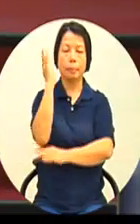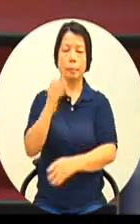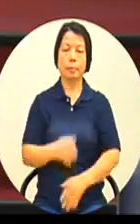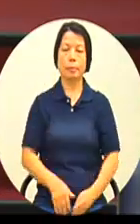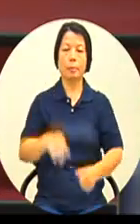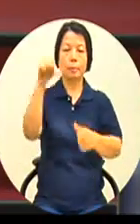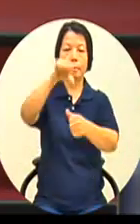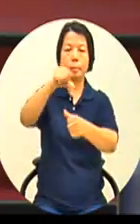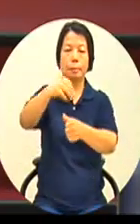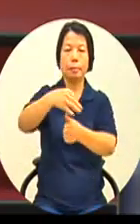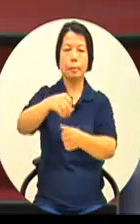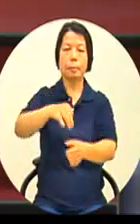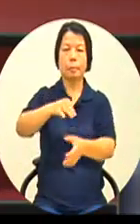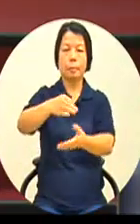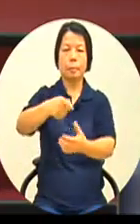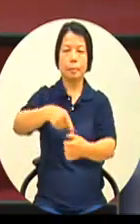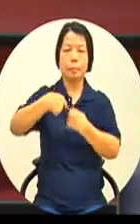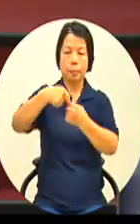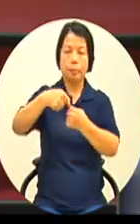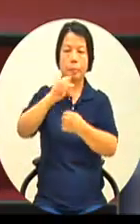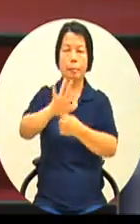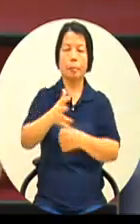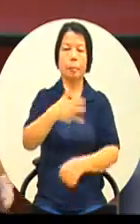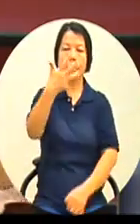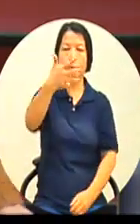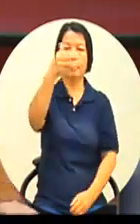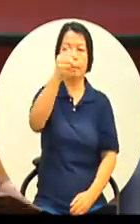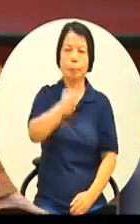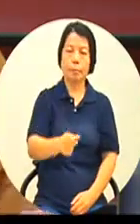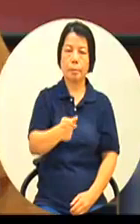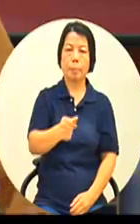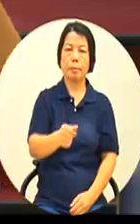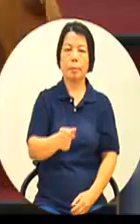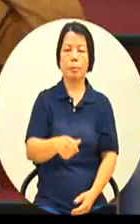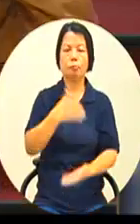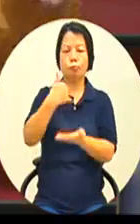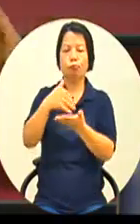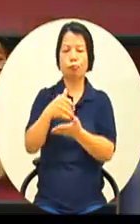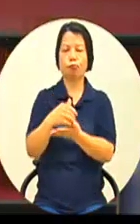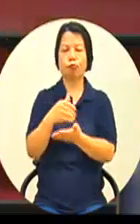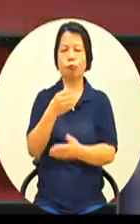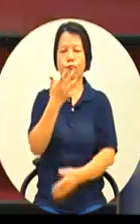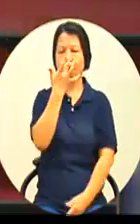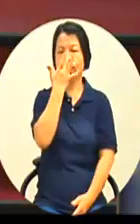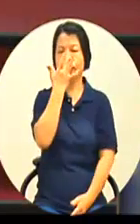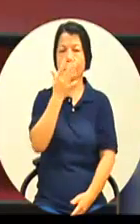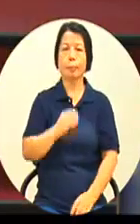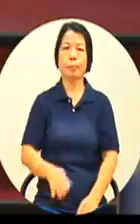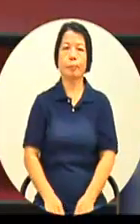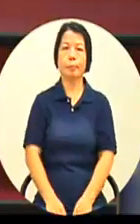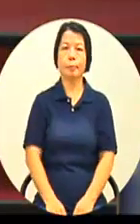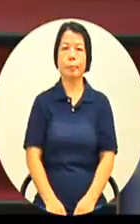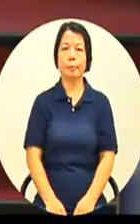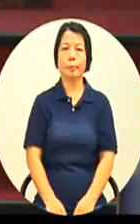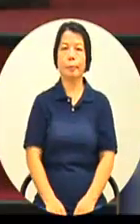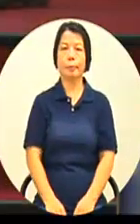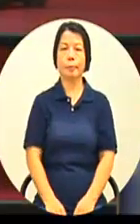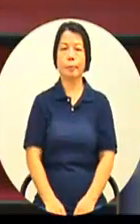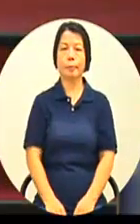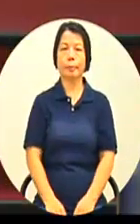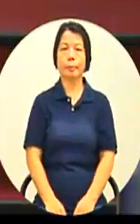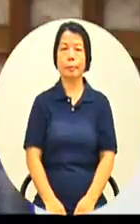入有8亿外啦。我未晓算哩，甲外口咱遮